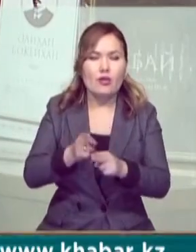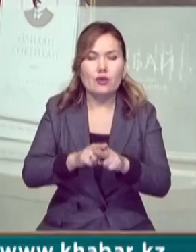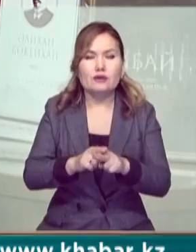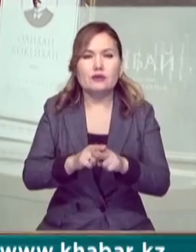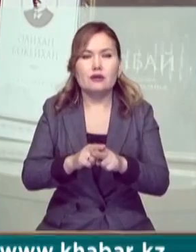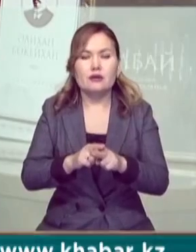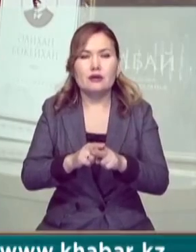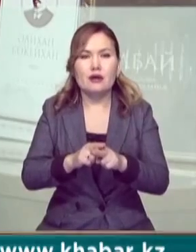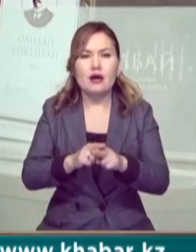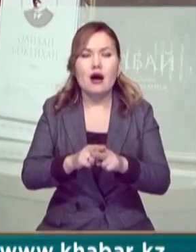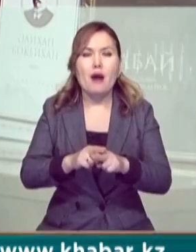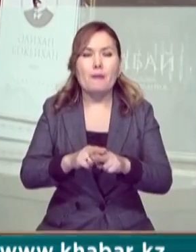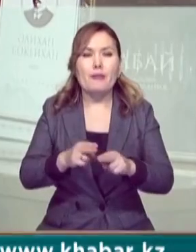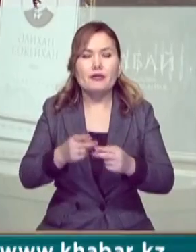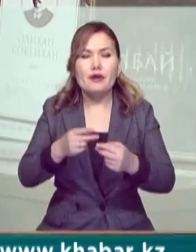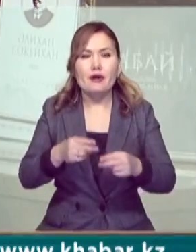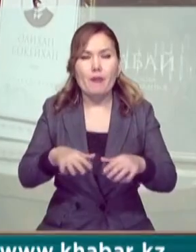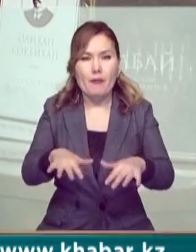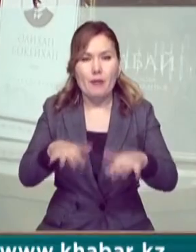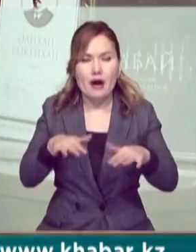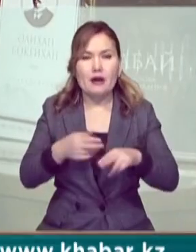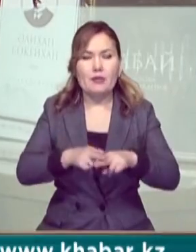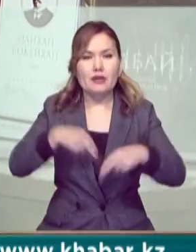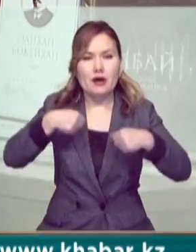Парламенттік оппозициясының құқығын шектелмеуі,